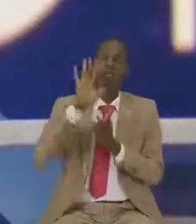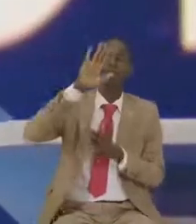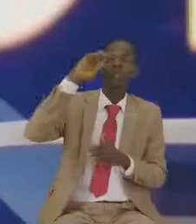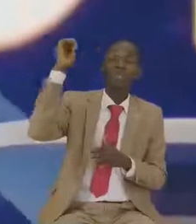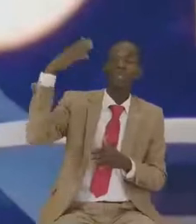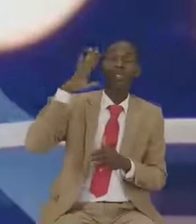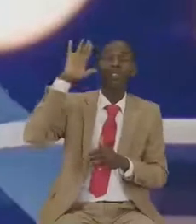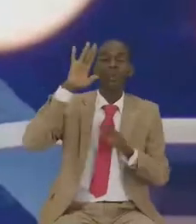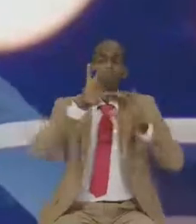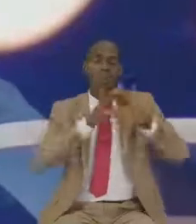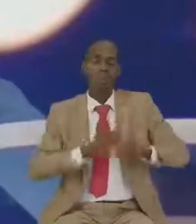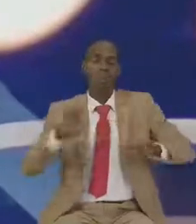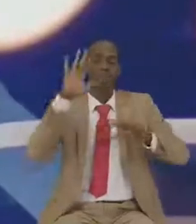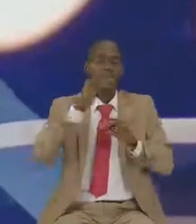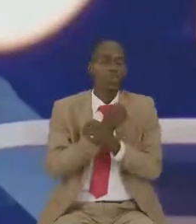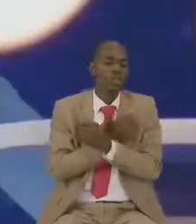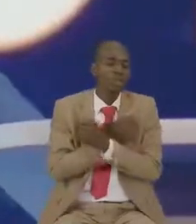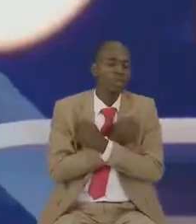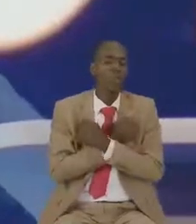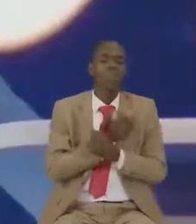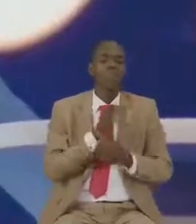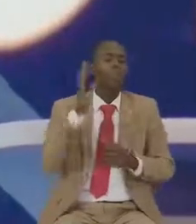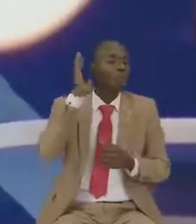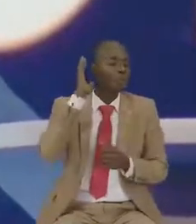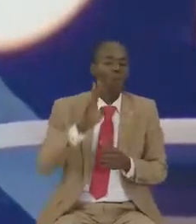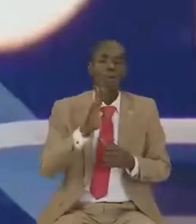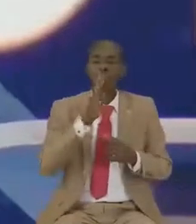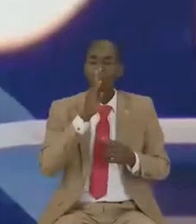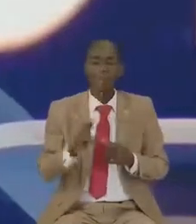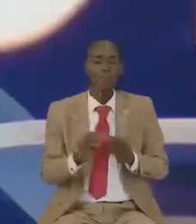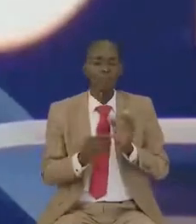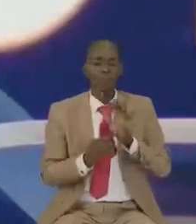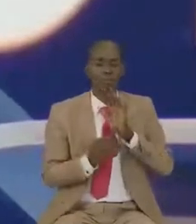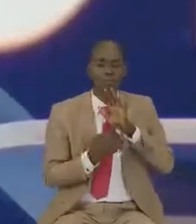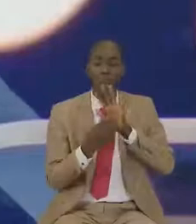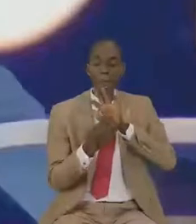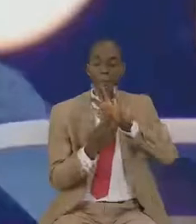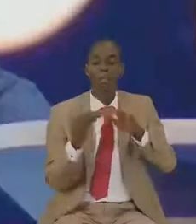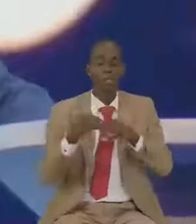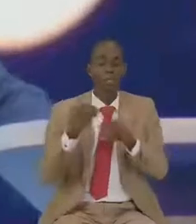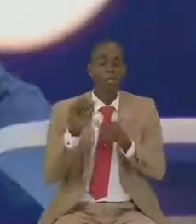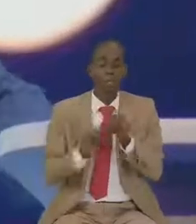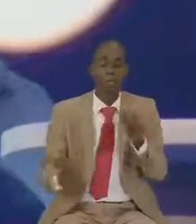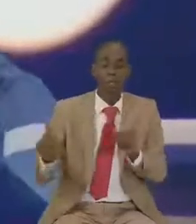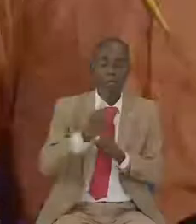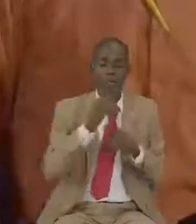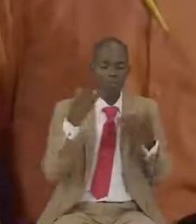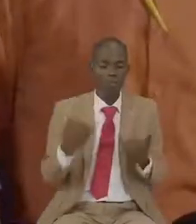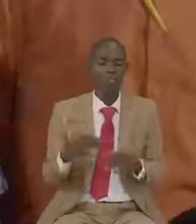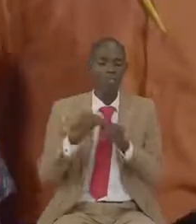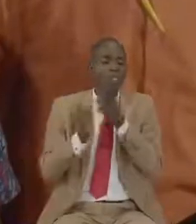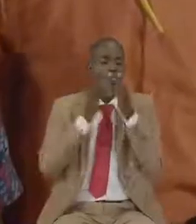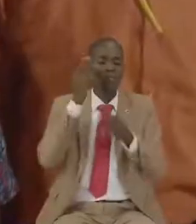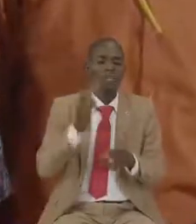monde. Et je prie que ta grâce, ta miséricorde, ta compassion, ton amour soient